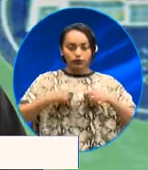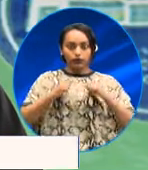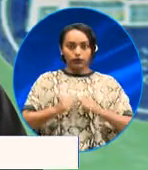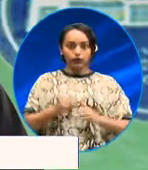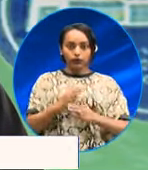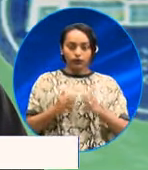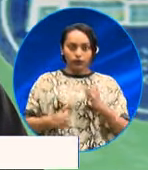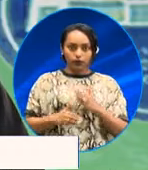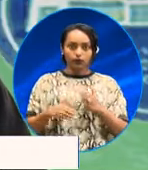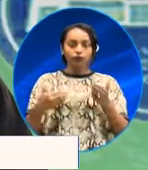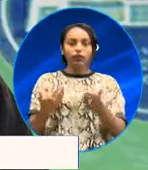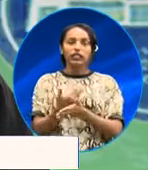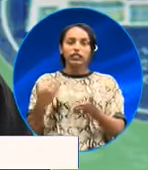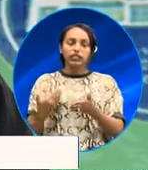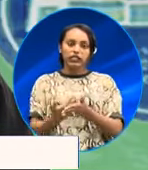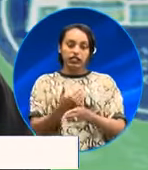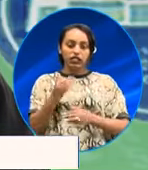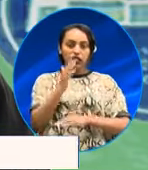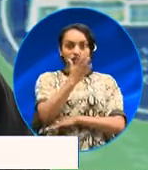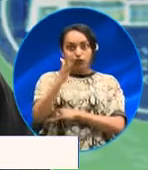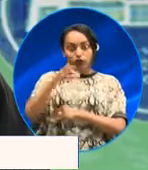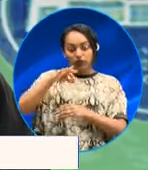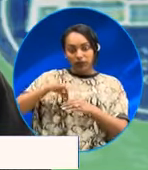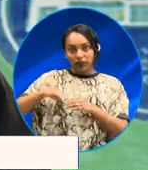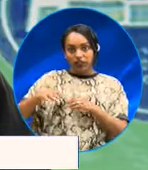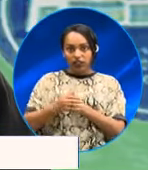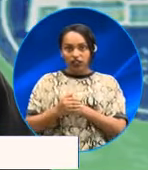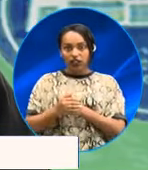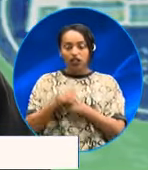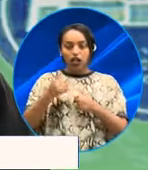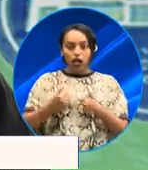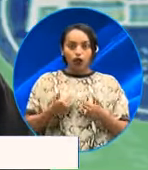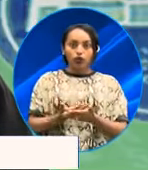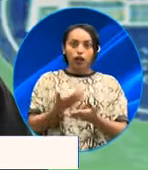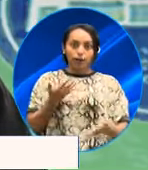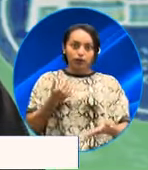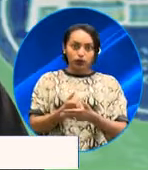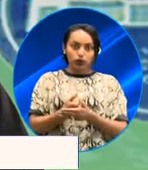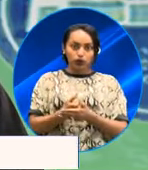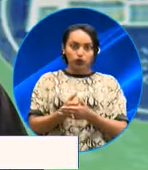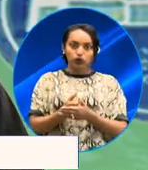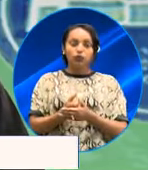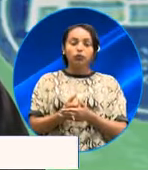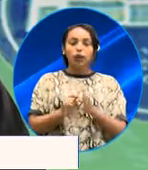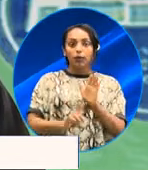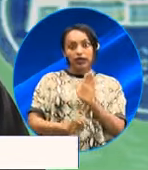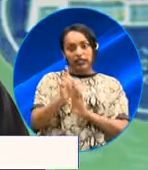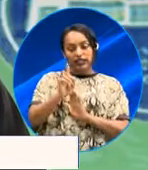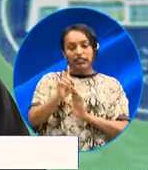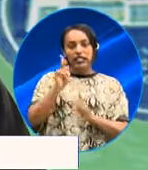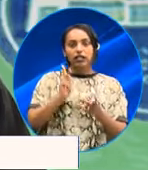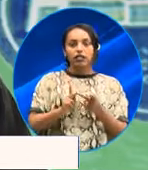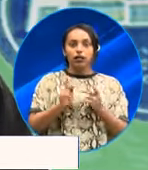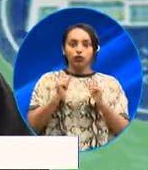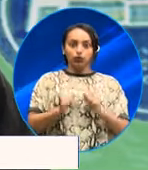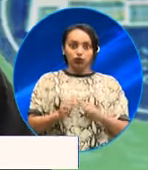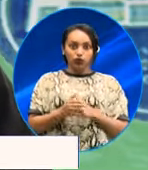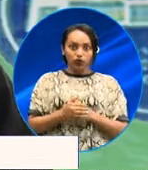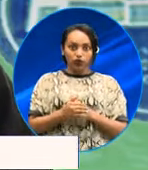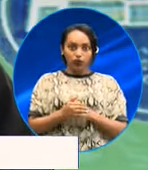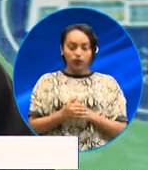በሚያስችል ደረጃ አዳዲስ ችግኞችን በመትከል ያሉንን ሀብቶች በማጎልበት ልናሳካው